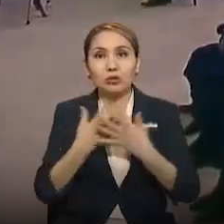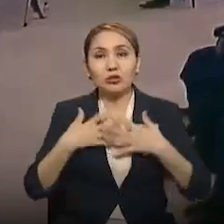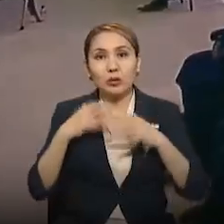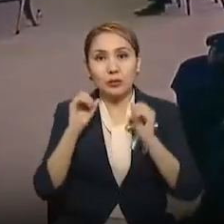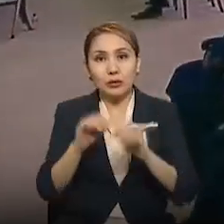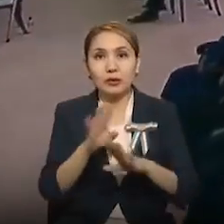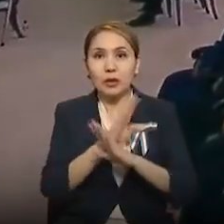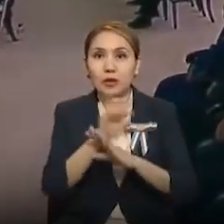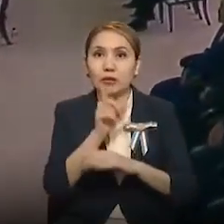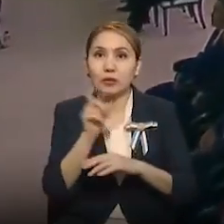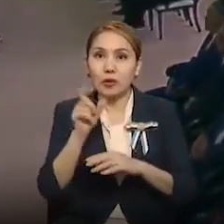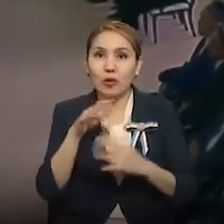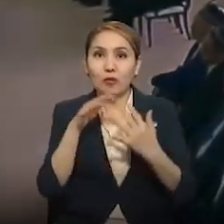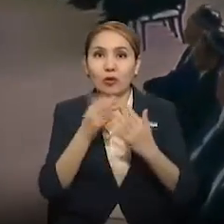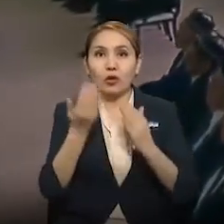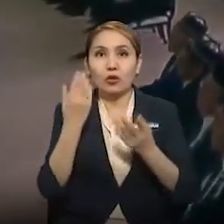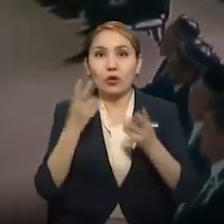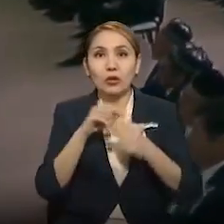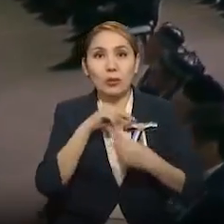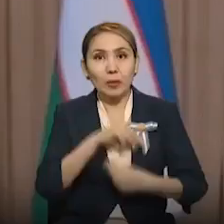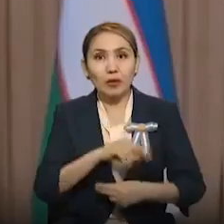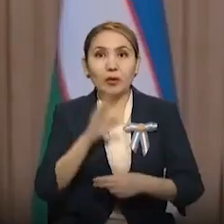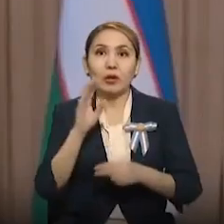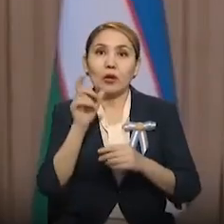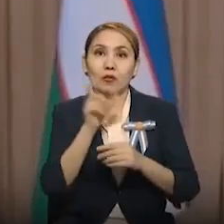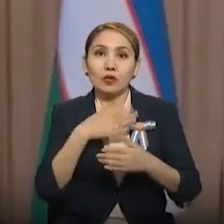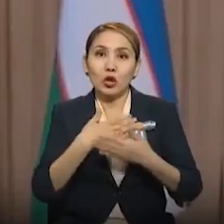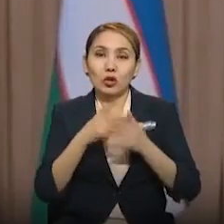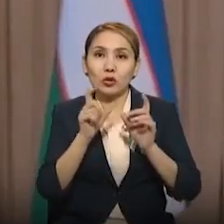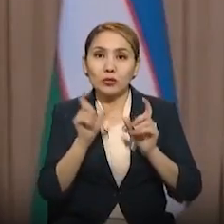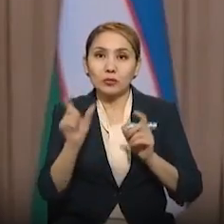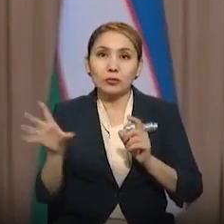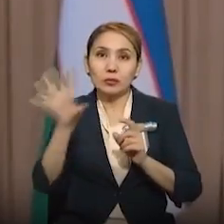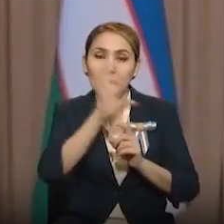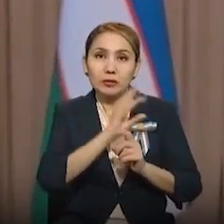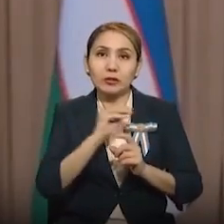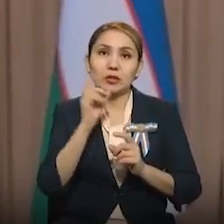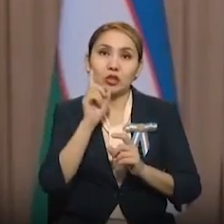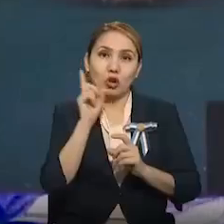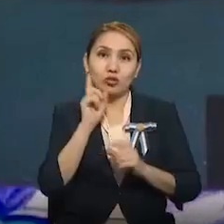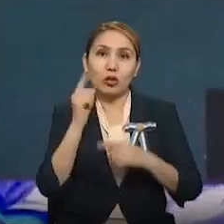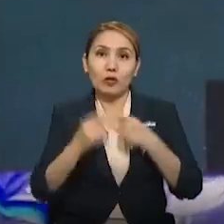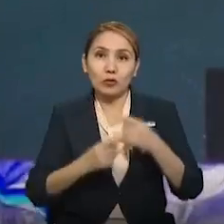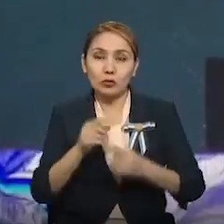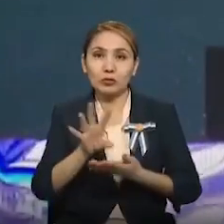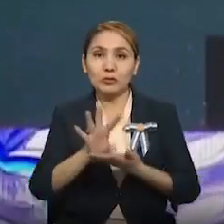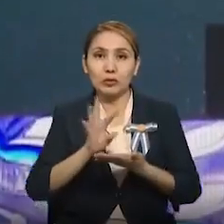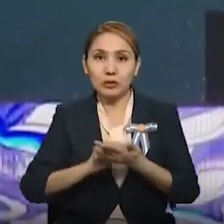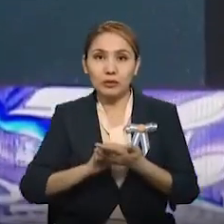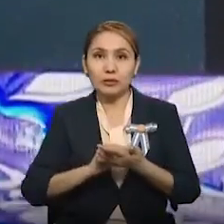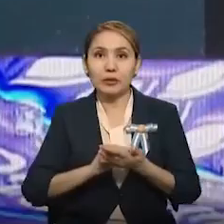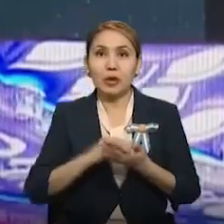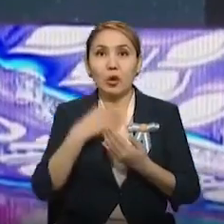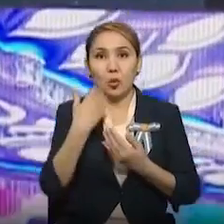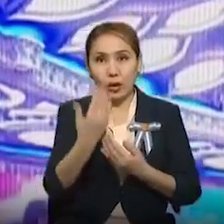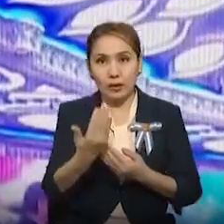kurashgan insonlar, front ortida mehnat qilgan fidoiy hamyurtlarimizning barchasi bugun yosh avlod uchun o'rnak ekanini,